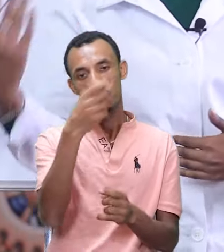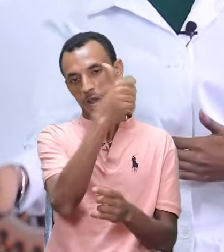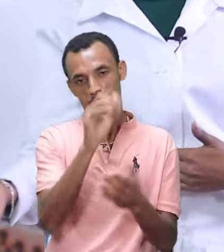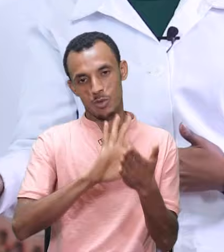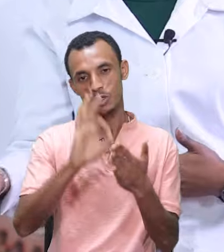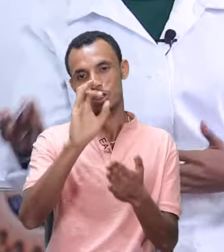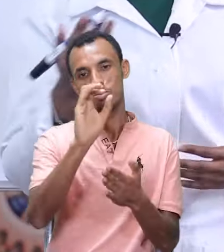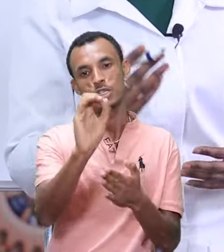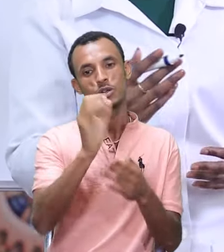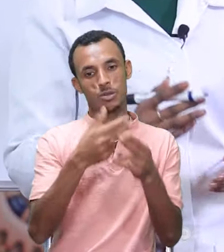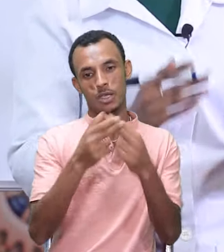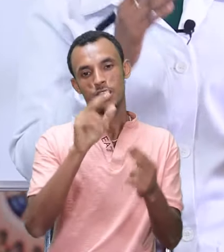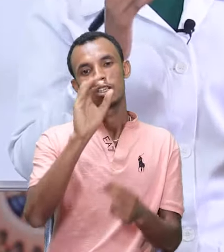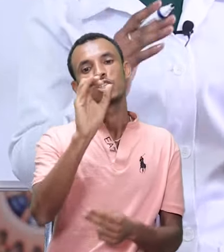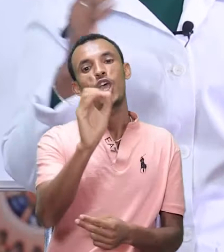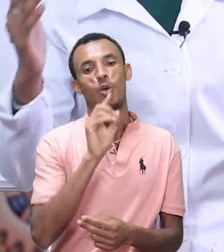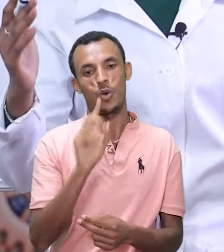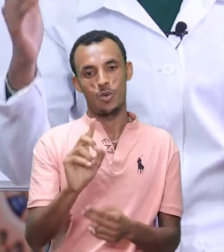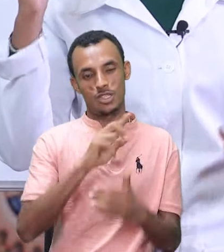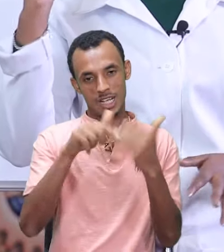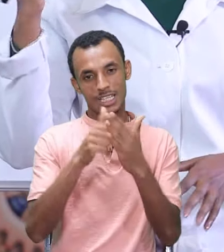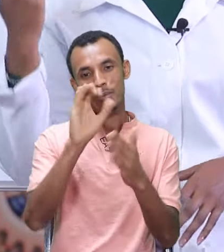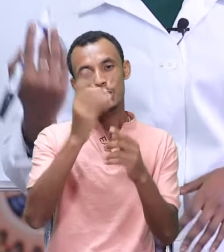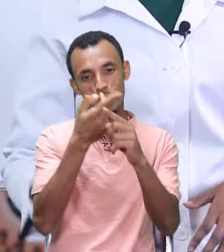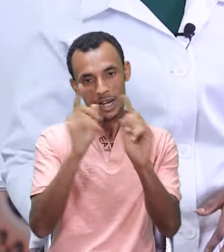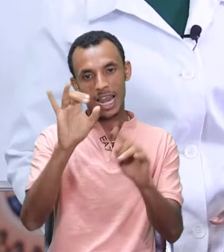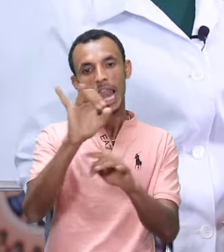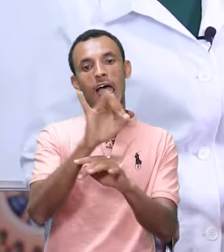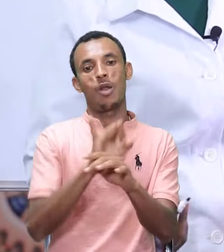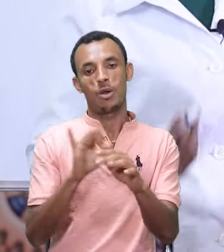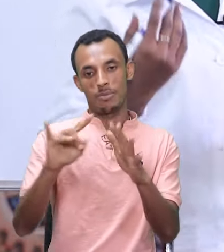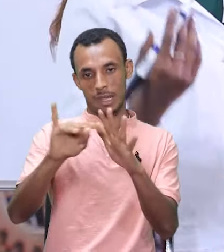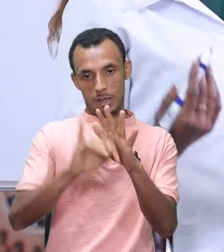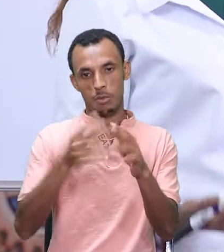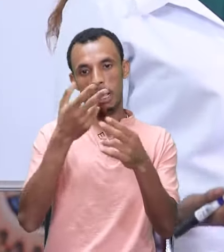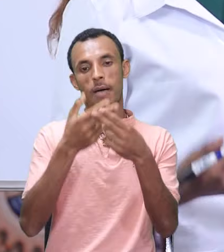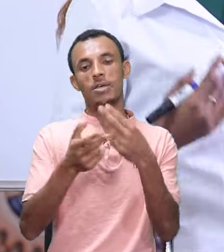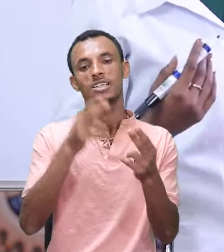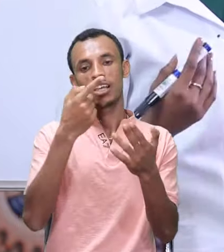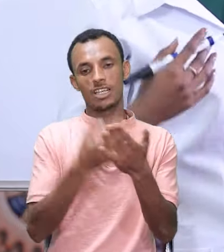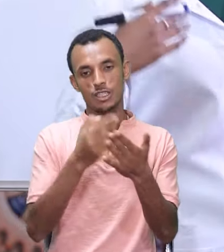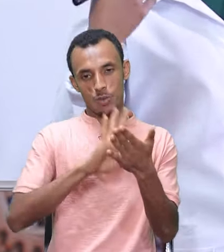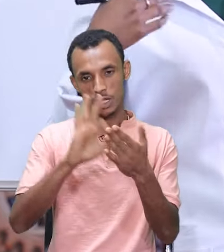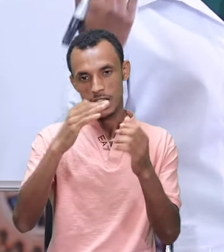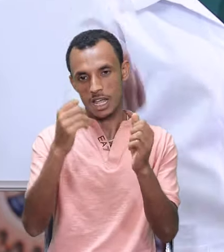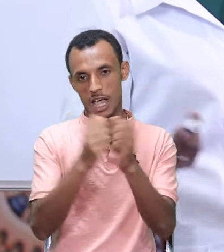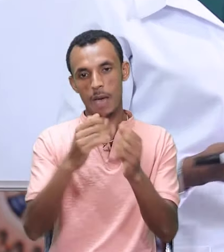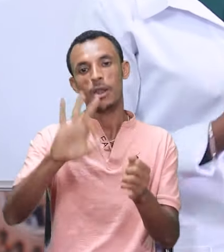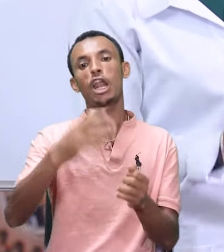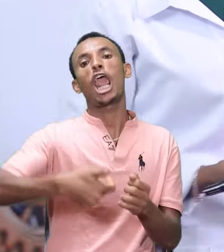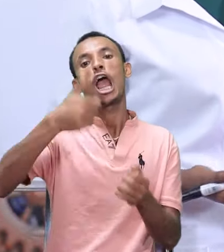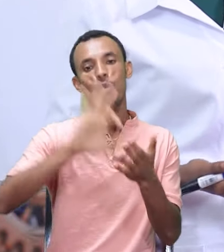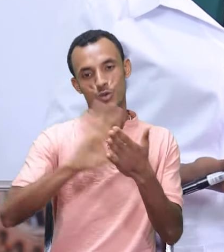ሲባዛ ዜሮ ስለሚመጣ ስለዚህ ከዜሮ በተለየ ለአሉንም ታህቱንም ካባዛን ከዛ ቁጥር ጋር የምናገኛቸው ሌላ